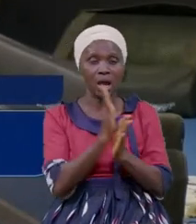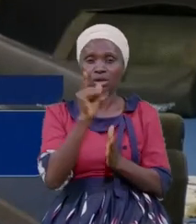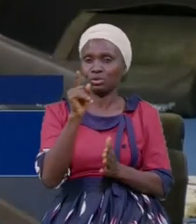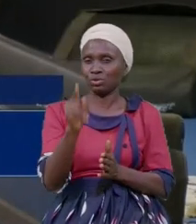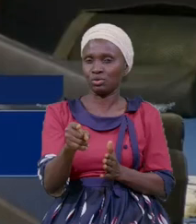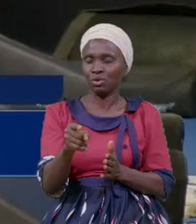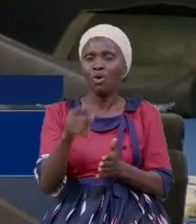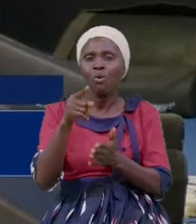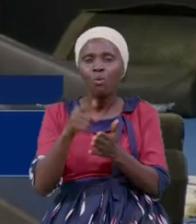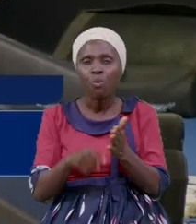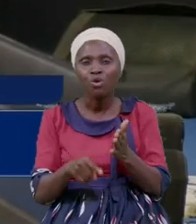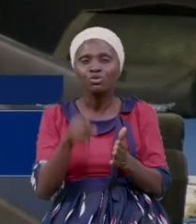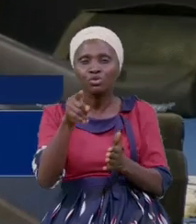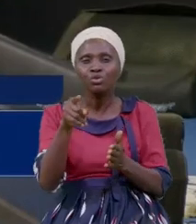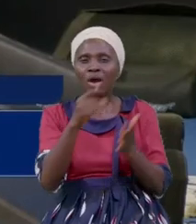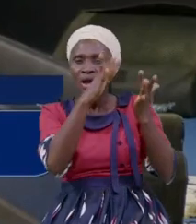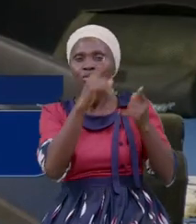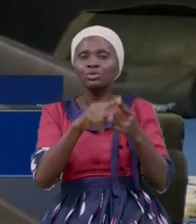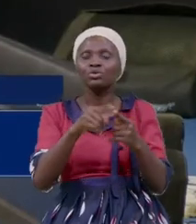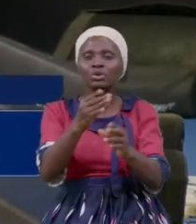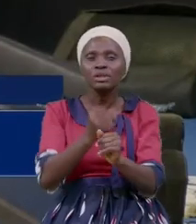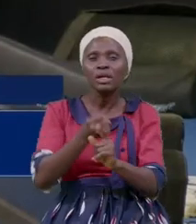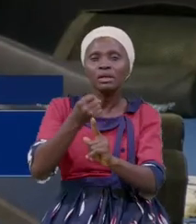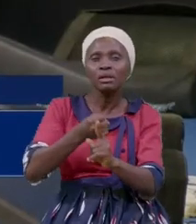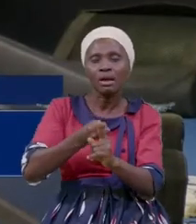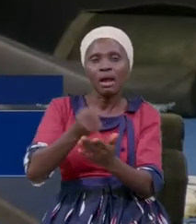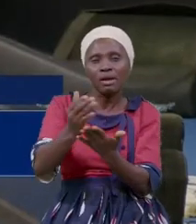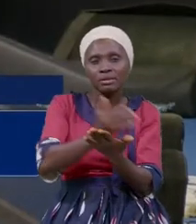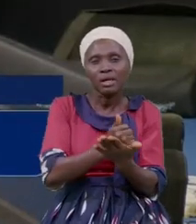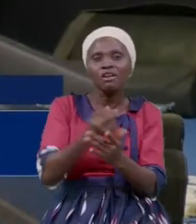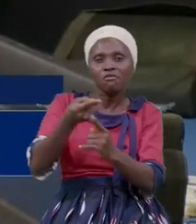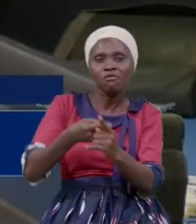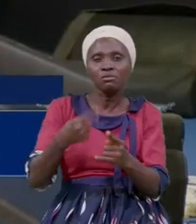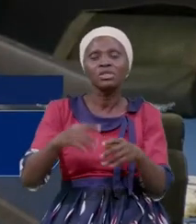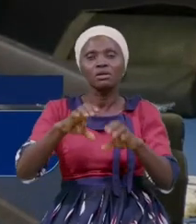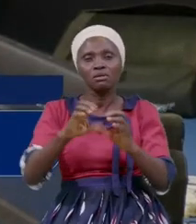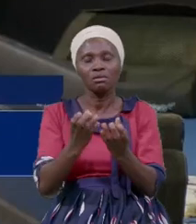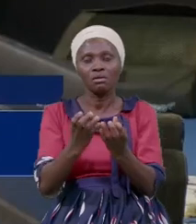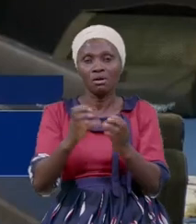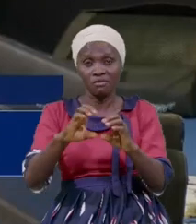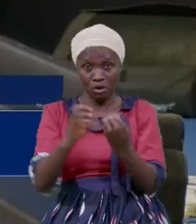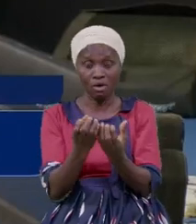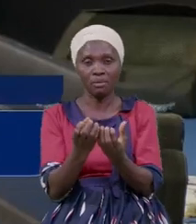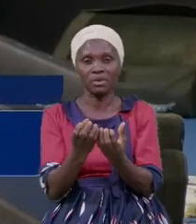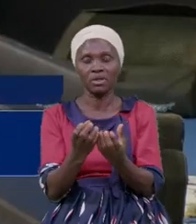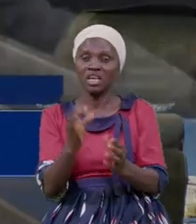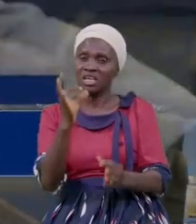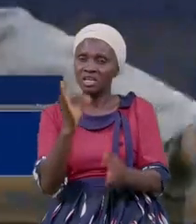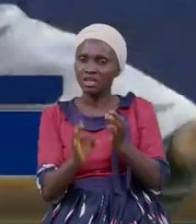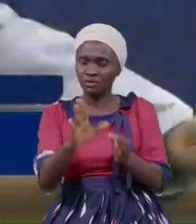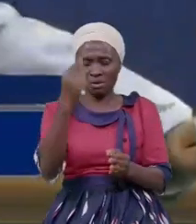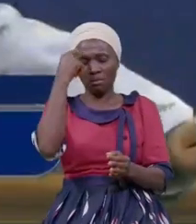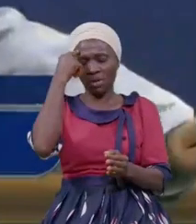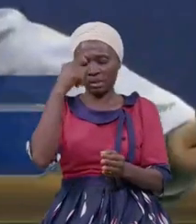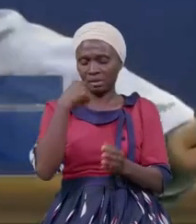dis qu'est-ce que tu veux gagner si ton esprit te dit fais attention